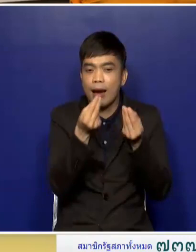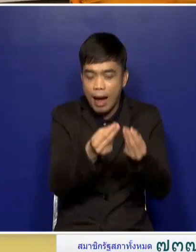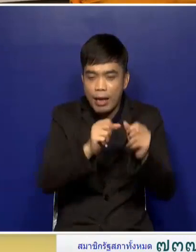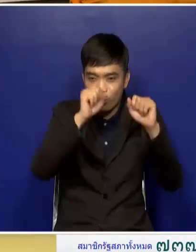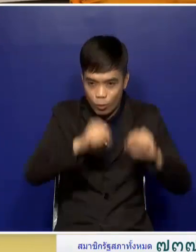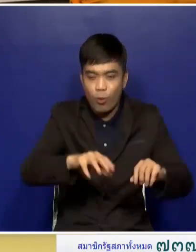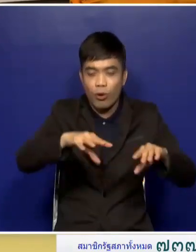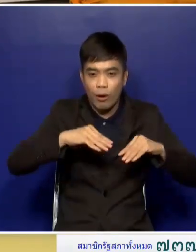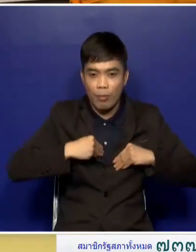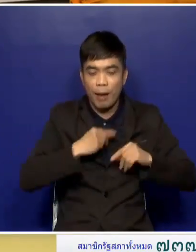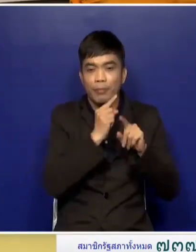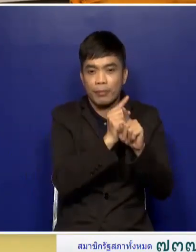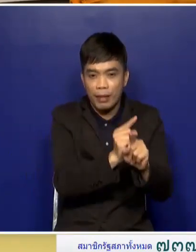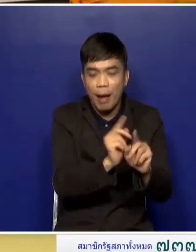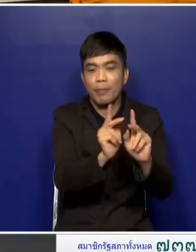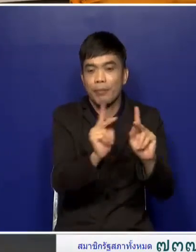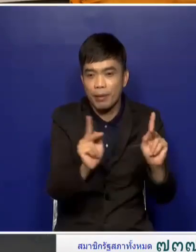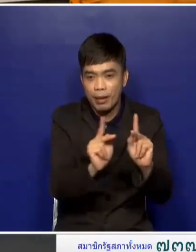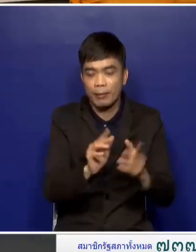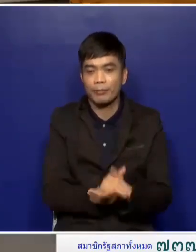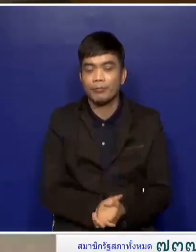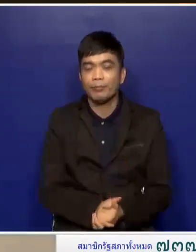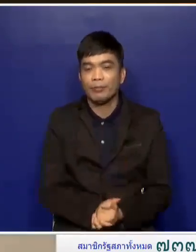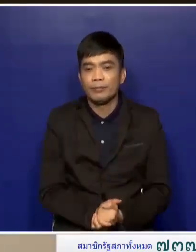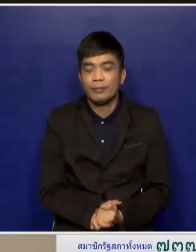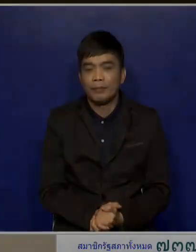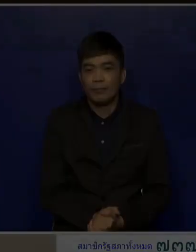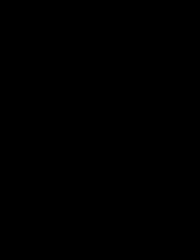นะครับแล้วก็กมธิการที่สมนความเห็นครั ขอบคุครัขอบคุณครับ